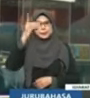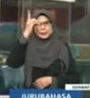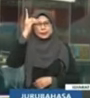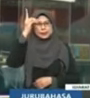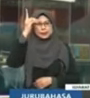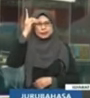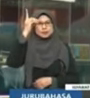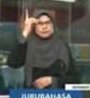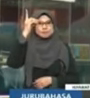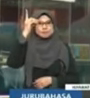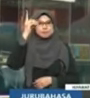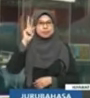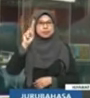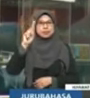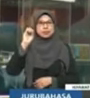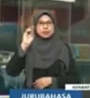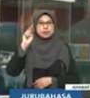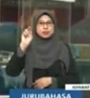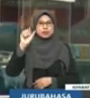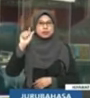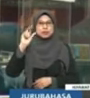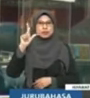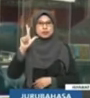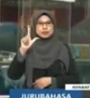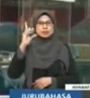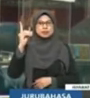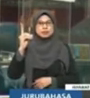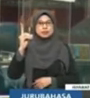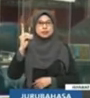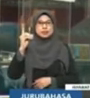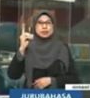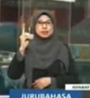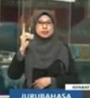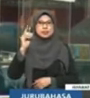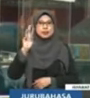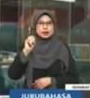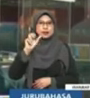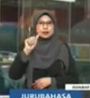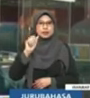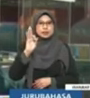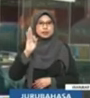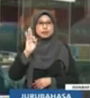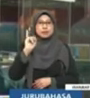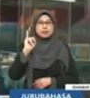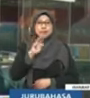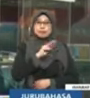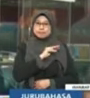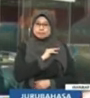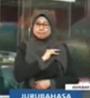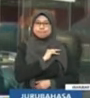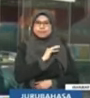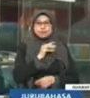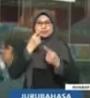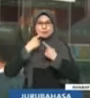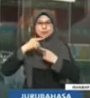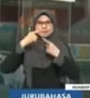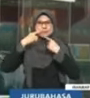Dalam Negeri pada 7 Mac 2022. Jadi untuk makluman Yang Berhormat juga,